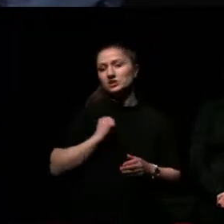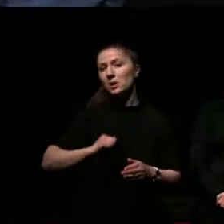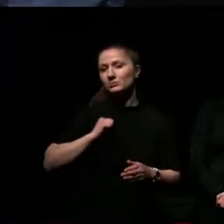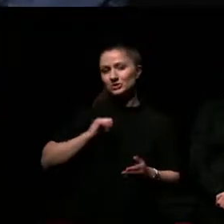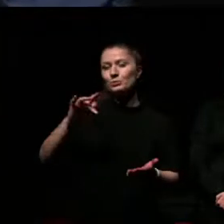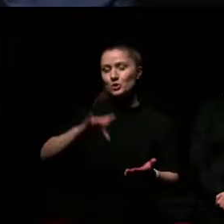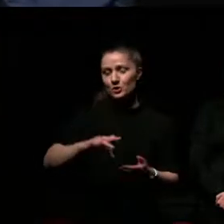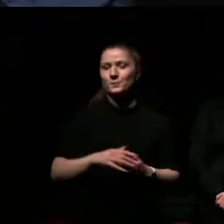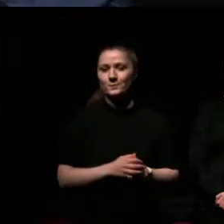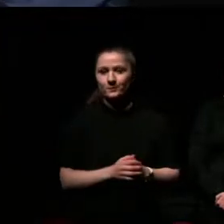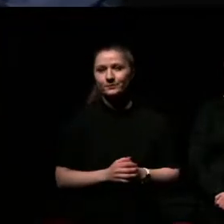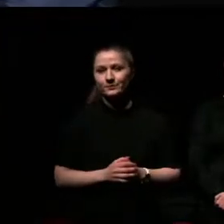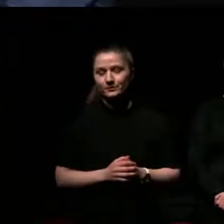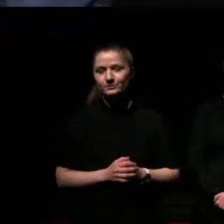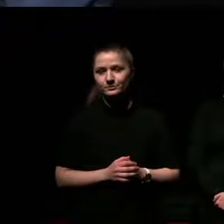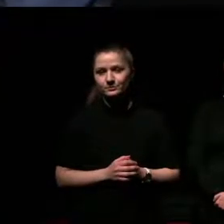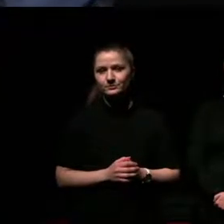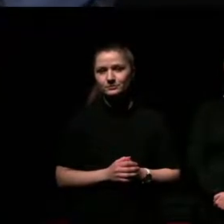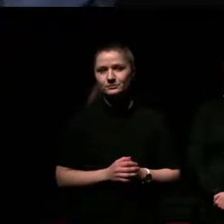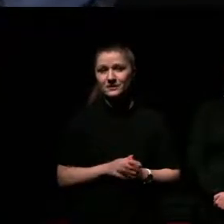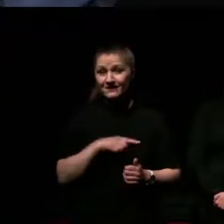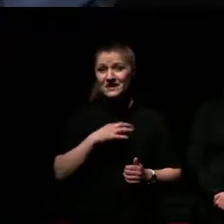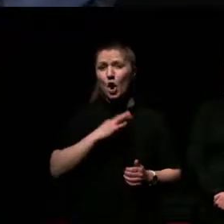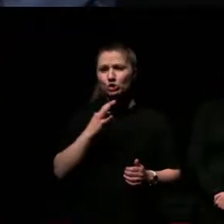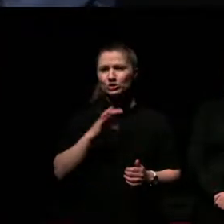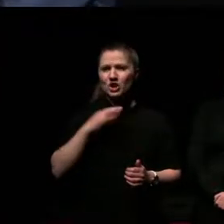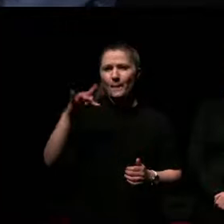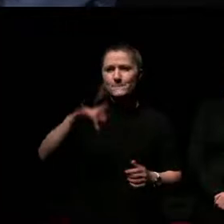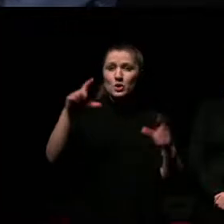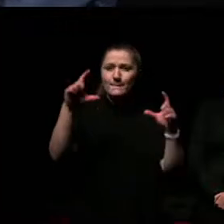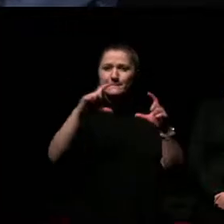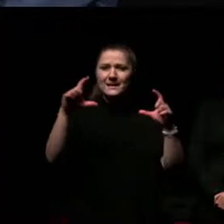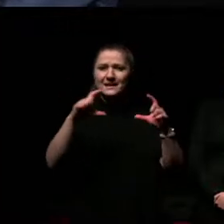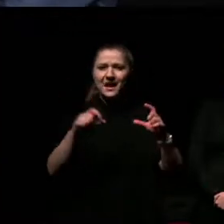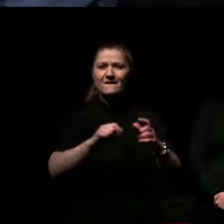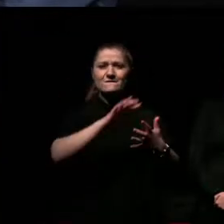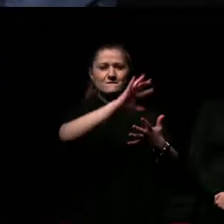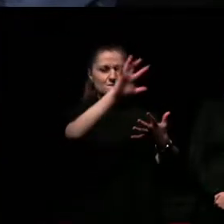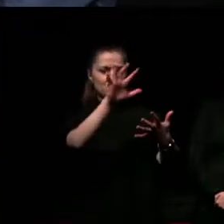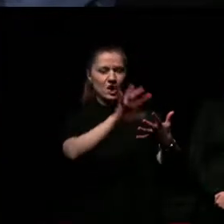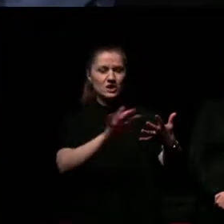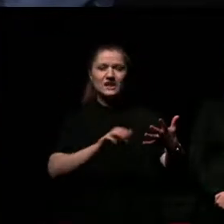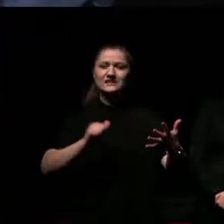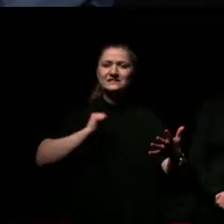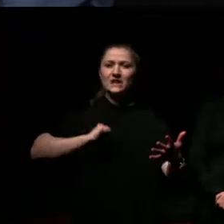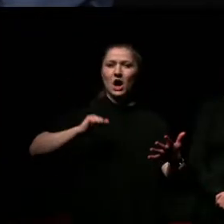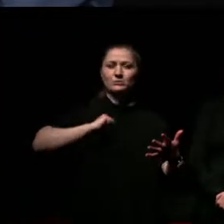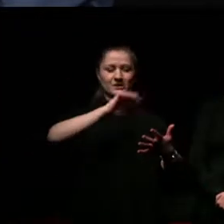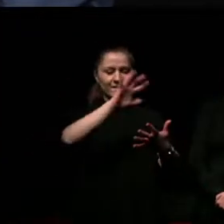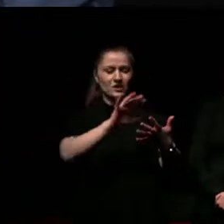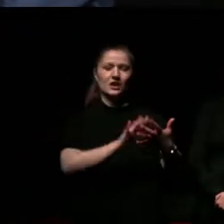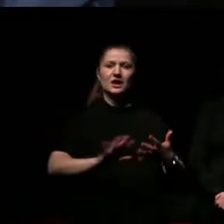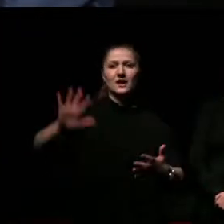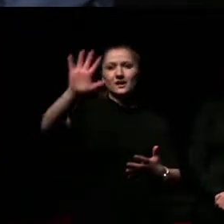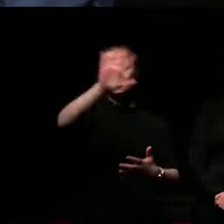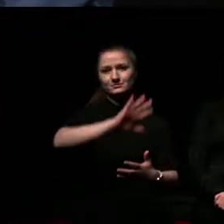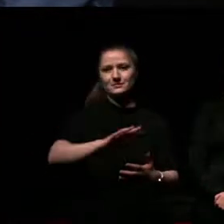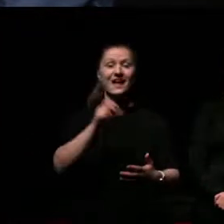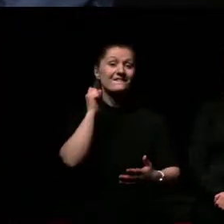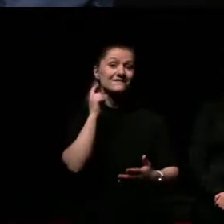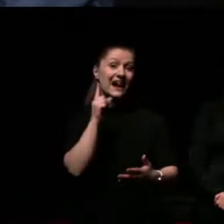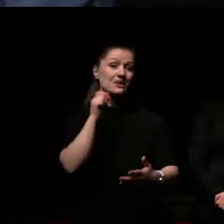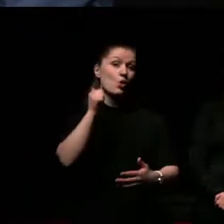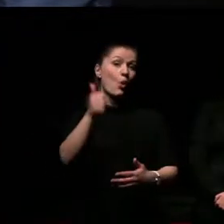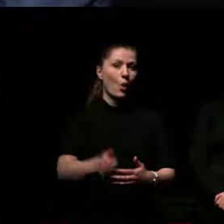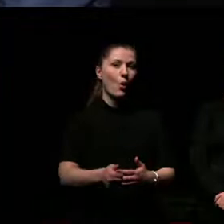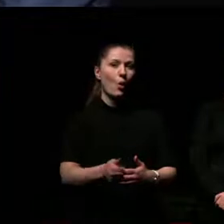by. Vi ønsker at bybildet skal være farget av de samiske fargene hvert år